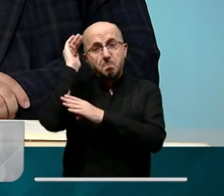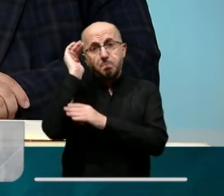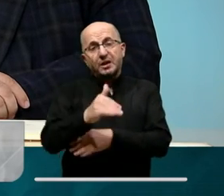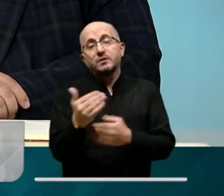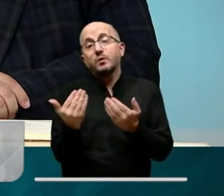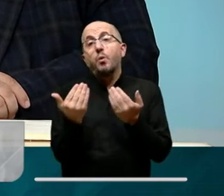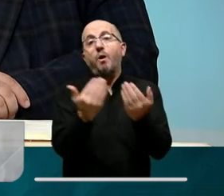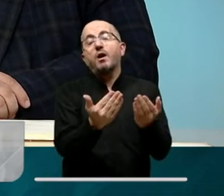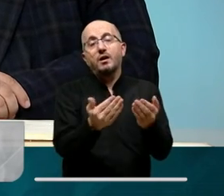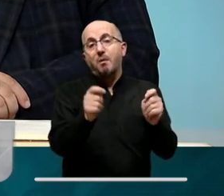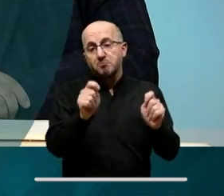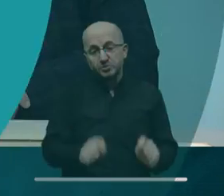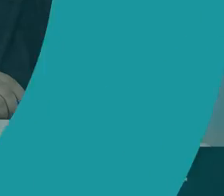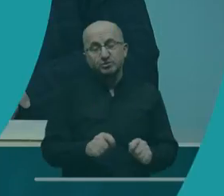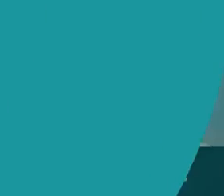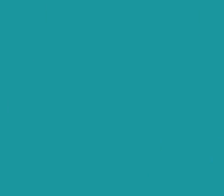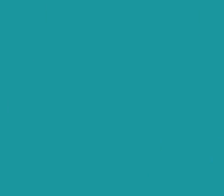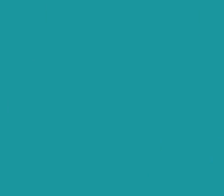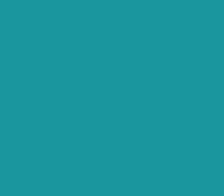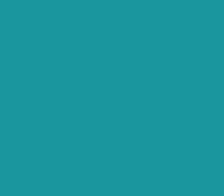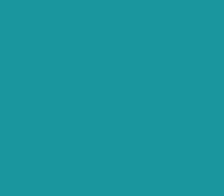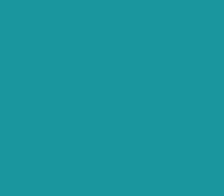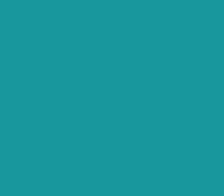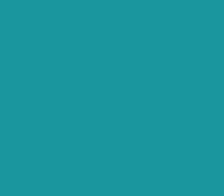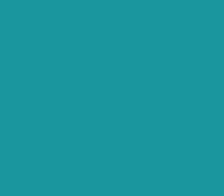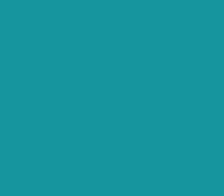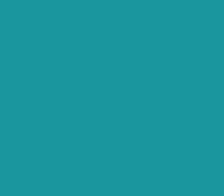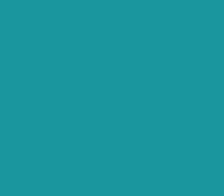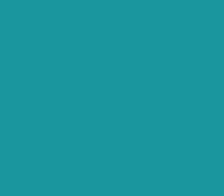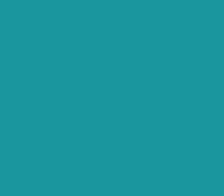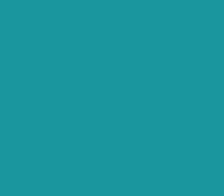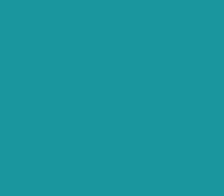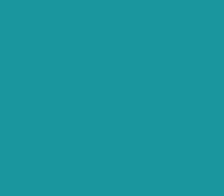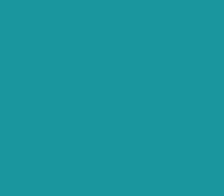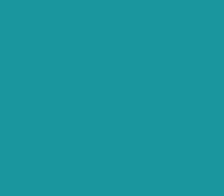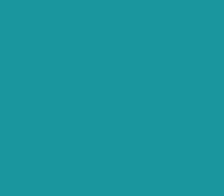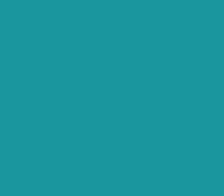etmişti o açıdan zalime beddua edilir değerli kardeşim